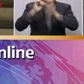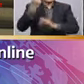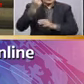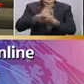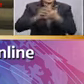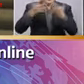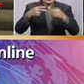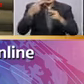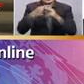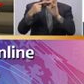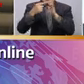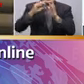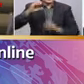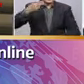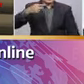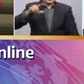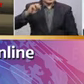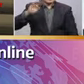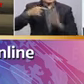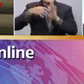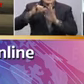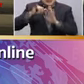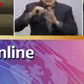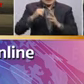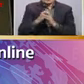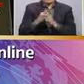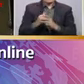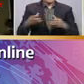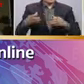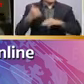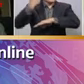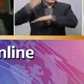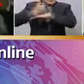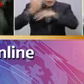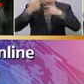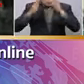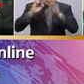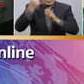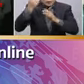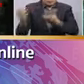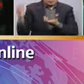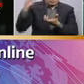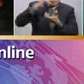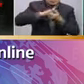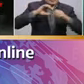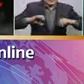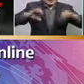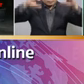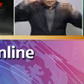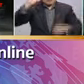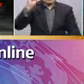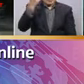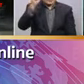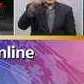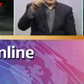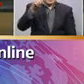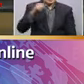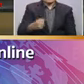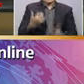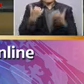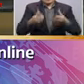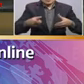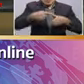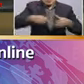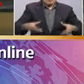ศรีอ่อนซึ่งมีกระแสข่าวว่าพรรคประชาธิปัตย์โดยแกนนำของนายเฉลิมชัยจะเข้าร่วมรัฐบาลด้วยนั้นโดยยืนยันว่าพรรคร่วมรัฐบาลยังพูดคุยกัน